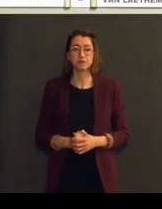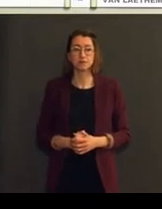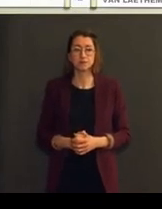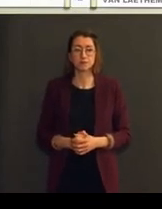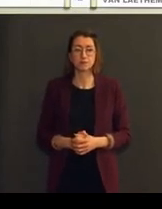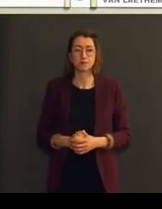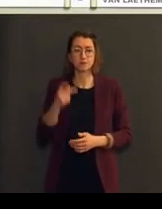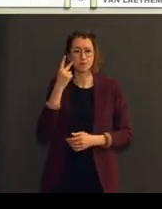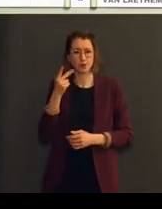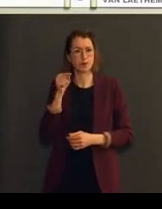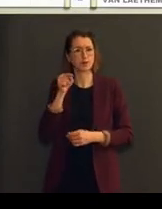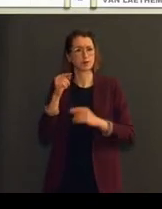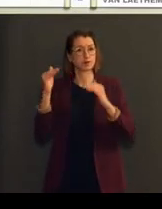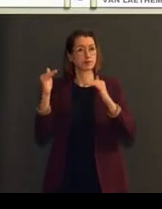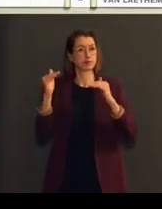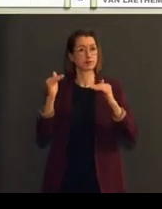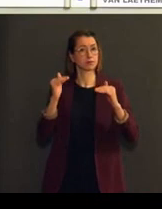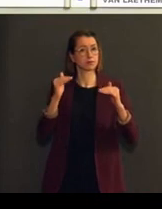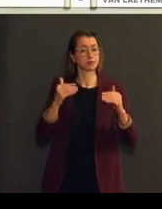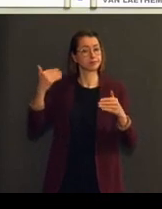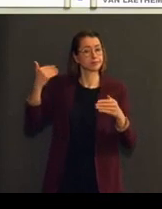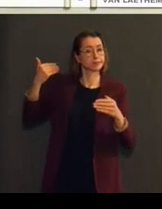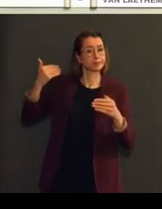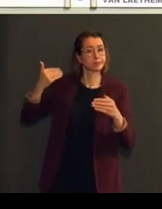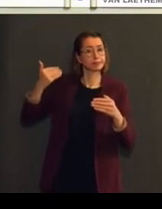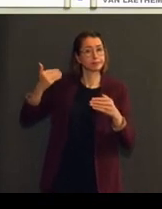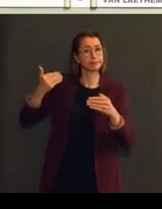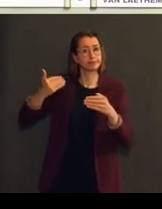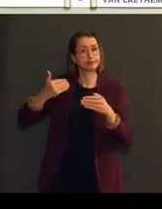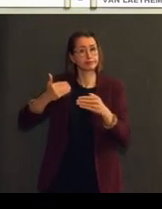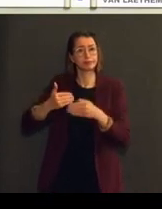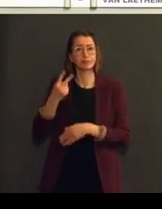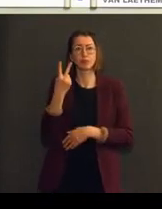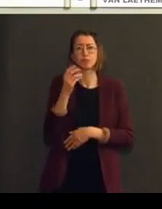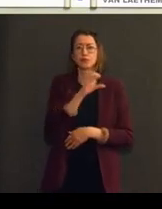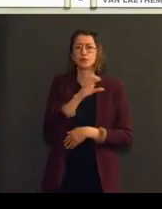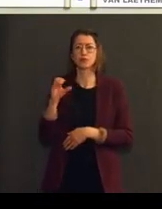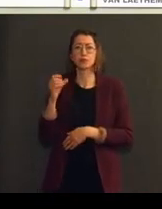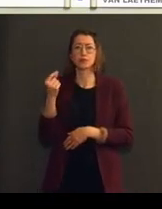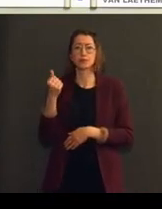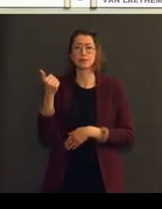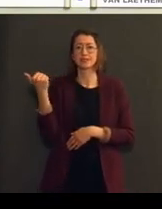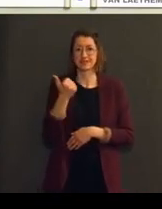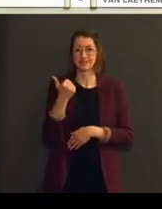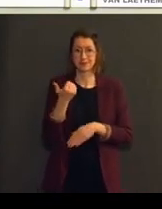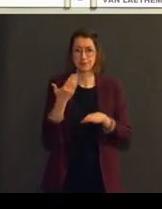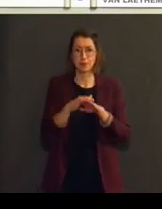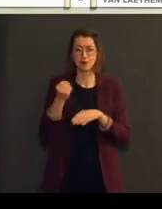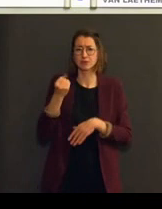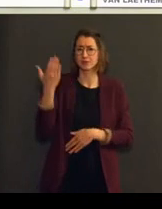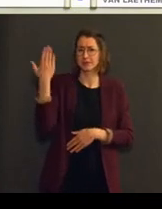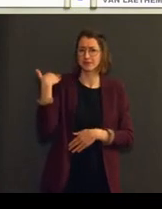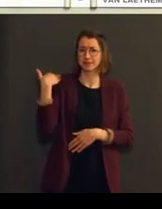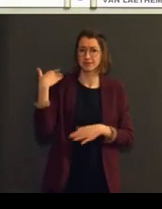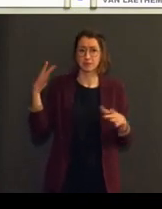semaine en semaine. Sur les 276 décès qu'on a dû déplorer au cours de la semaine, 5% sont liés à